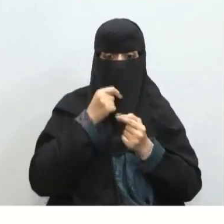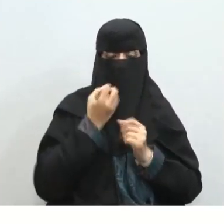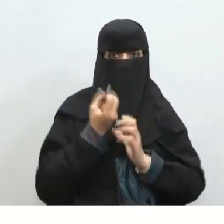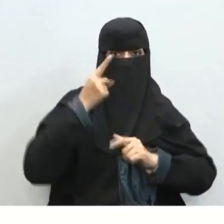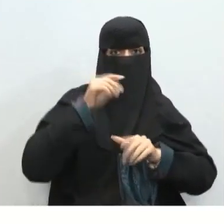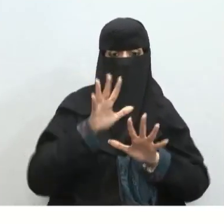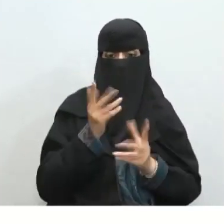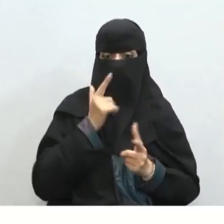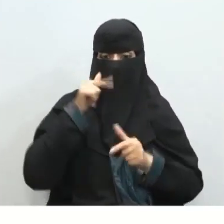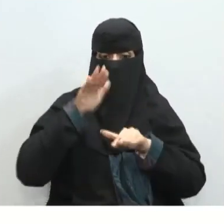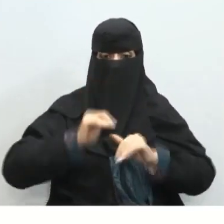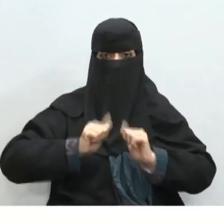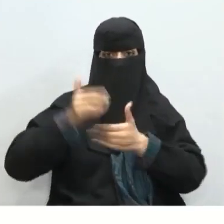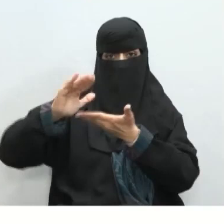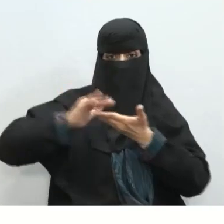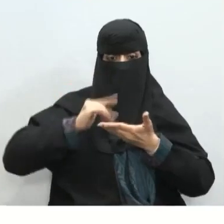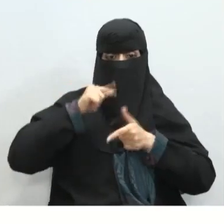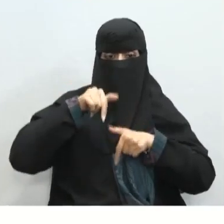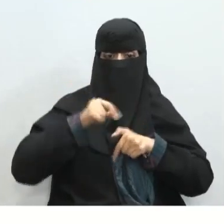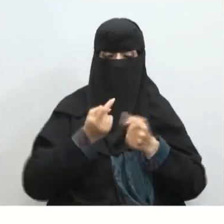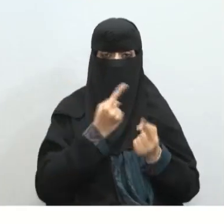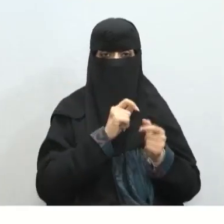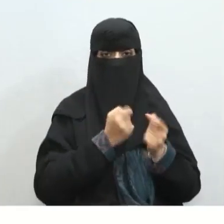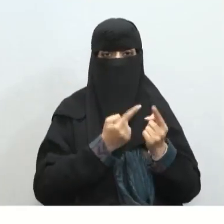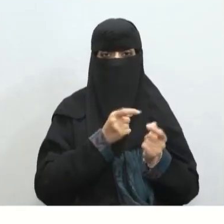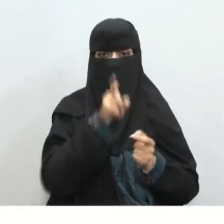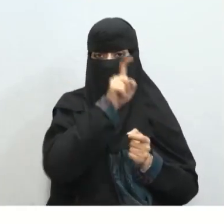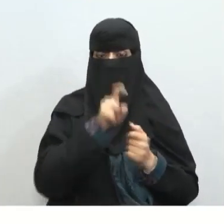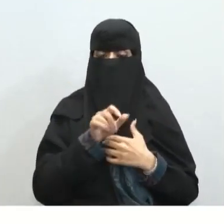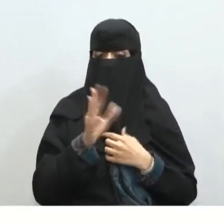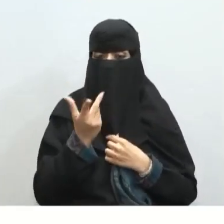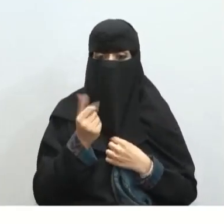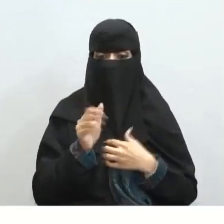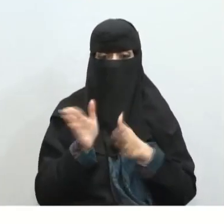واقترح واقترح كيف يمكن ان تساعد هذه التكيفات